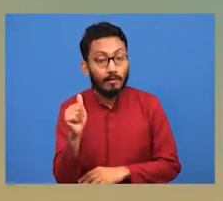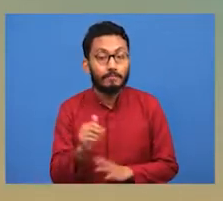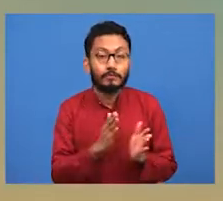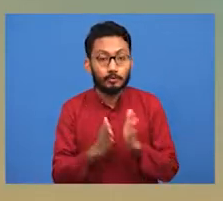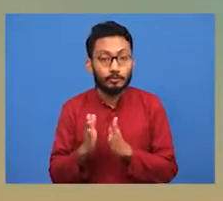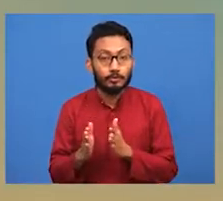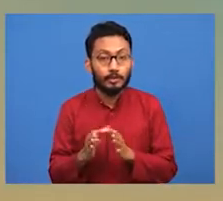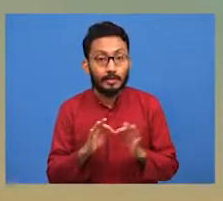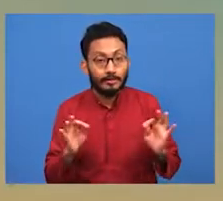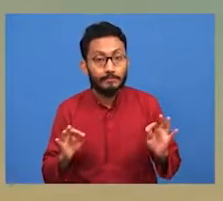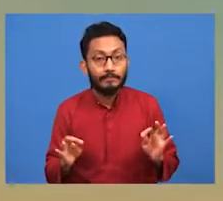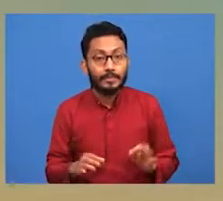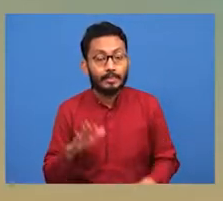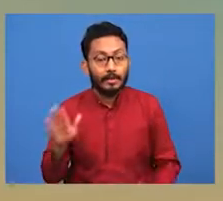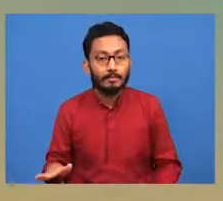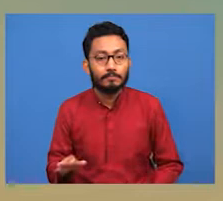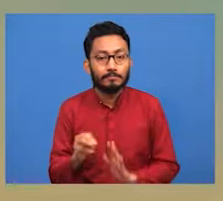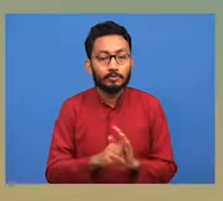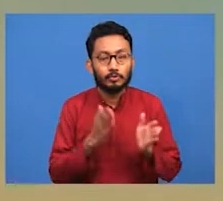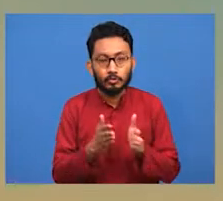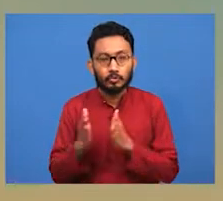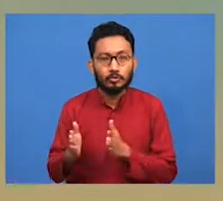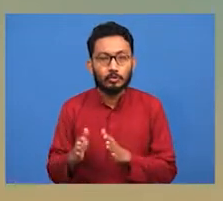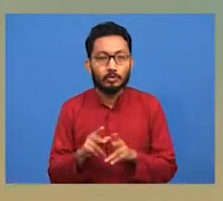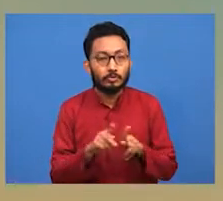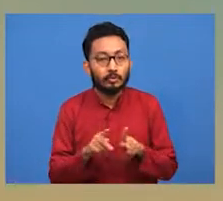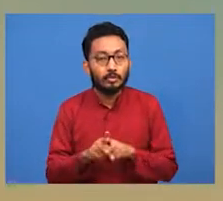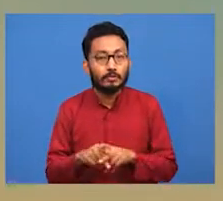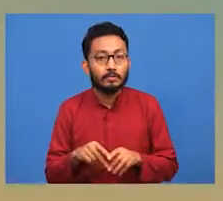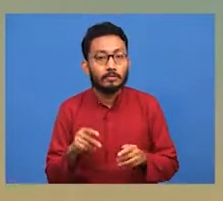Ayatnya, adik menyusun kasut dengan kemas.